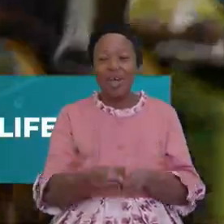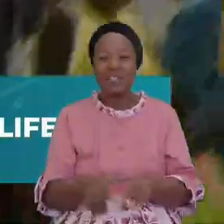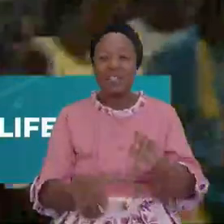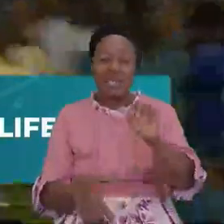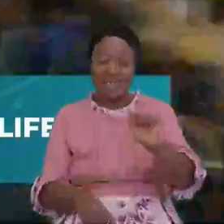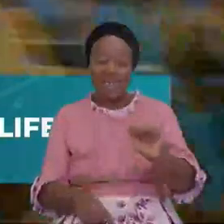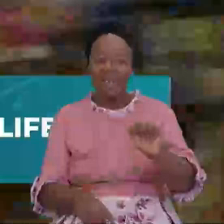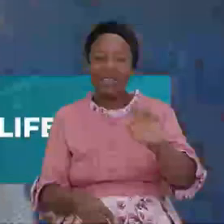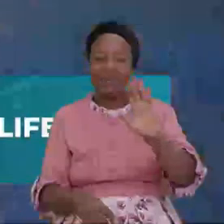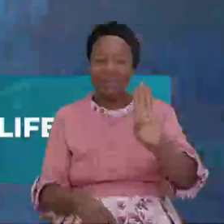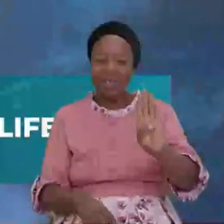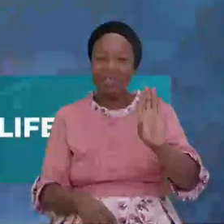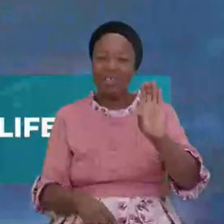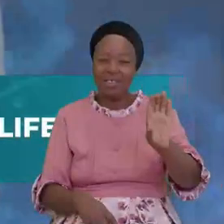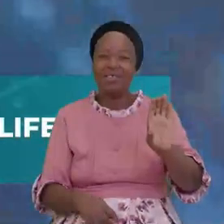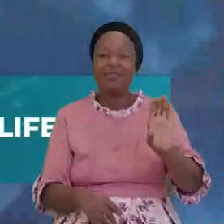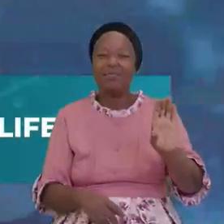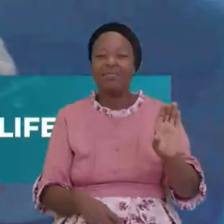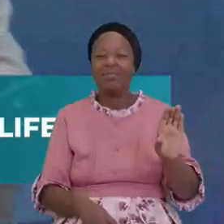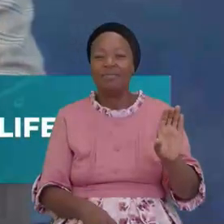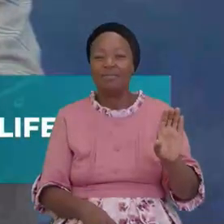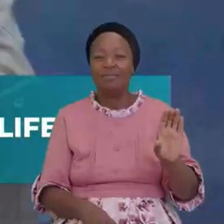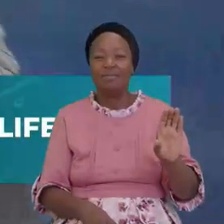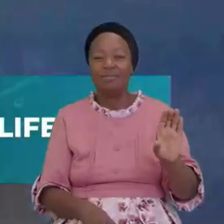Ton miracle est aussi simple que ABC.